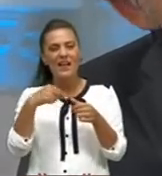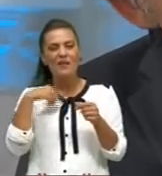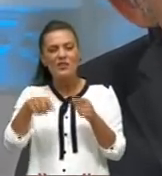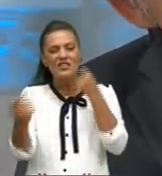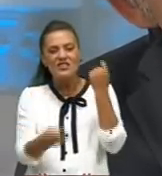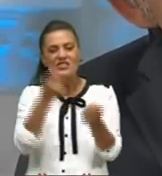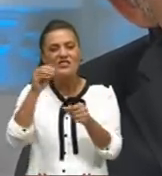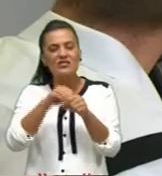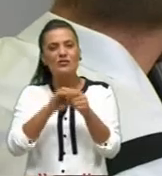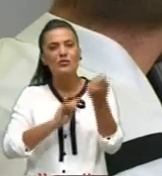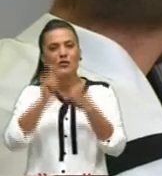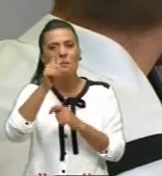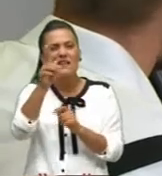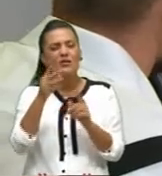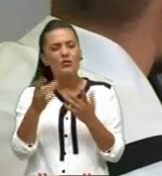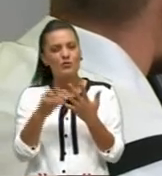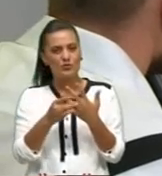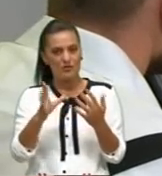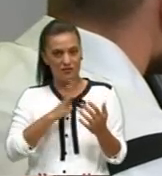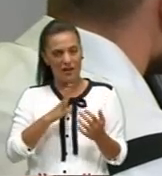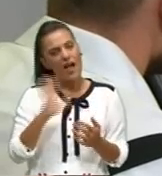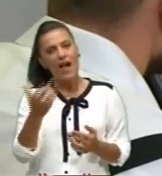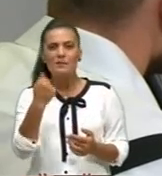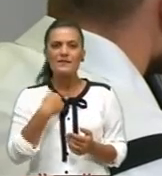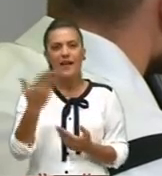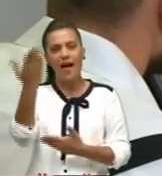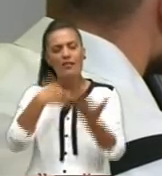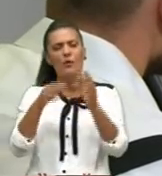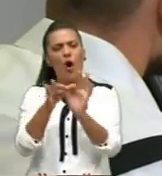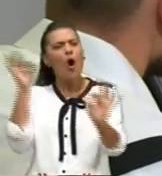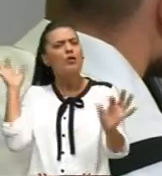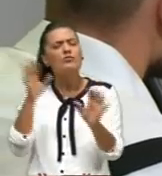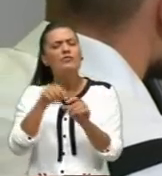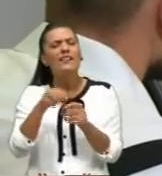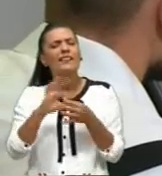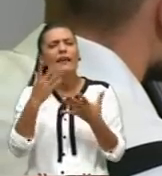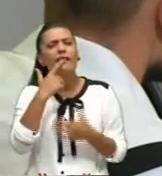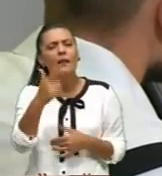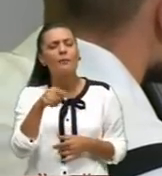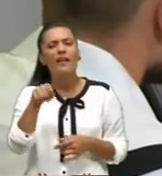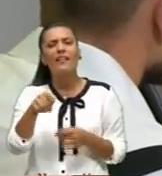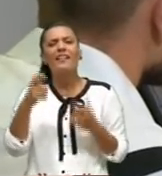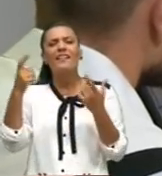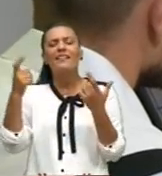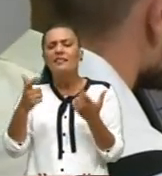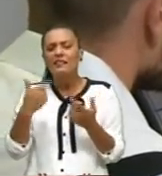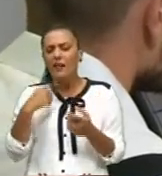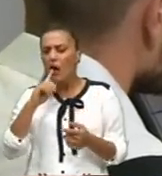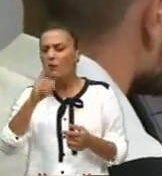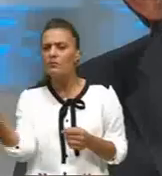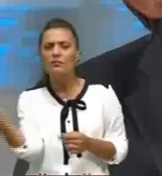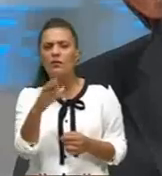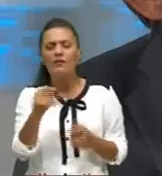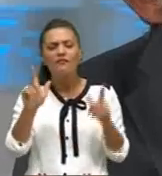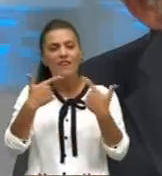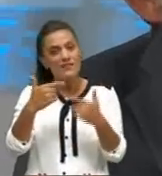işte kullanılan, evet, bir yüzük var. Evet. Hadi bize anlatın, bu okçuluk nedir? Ne vesileyle girdi bu